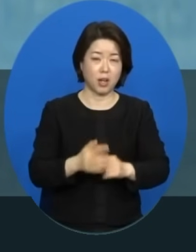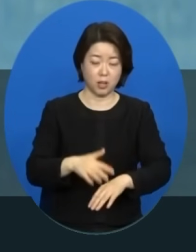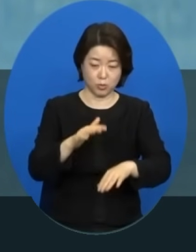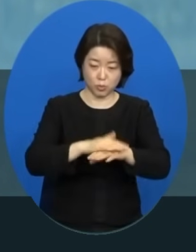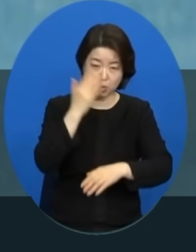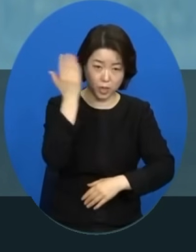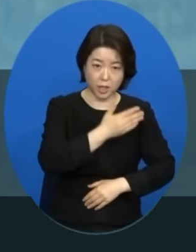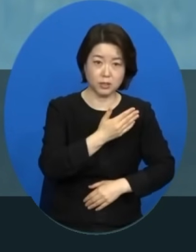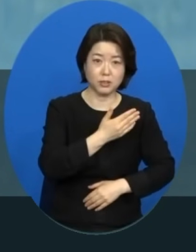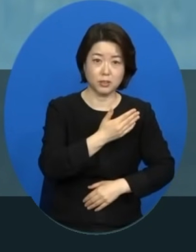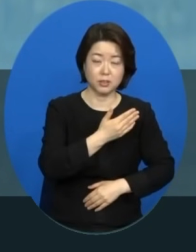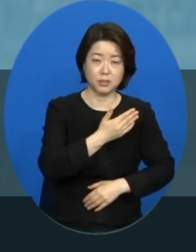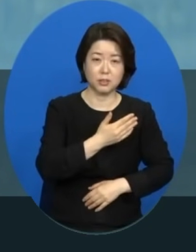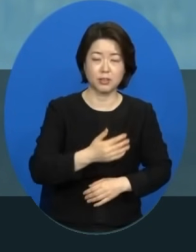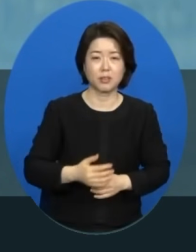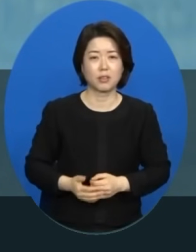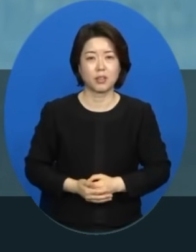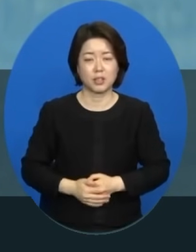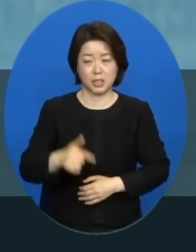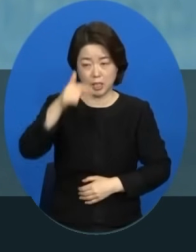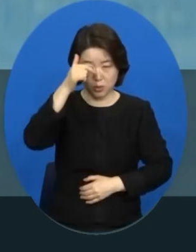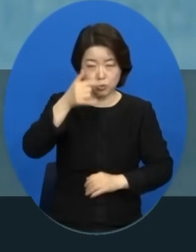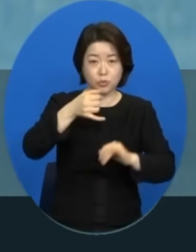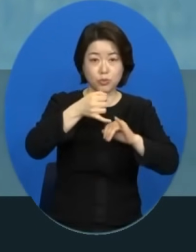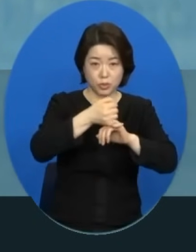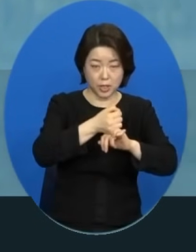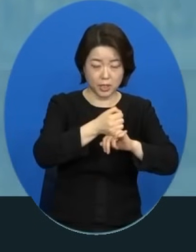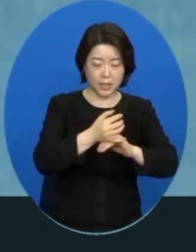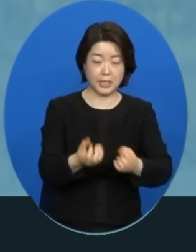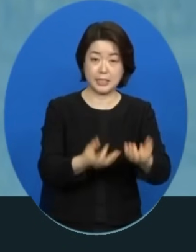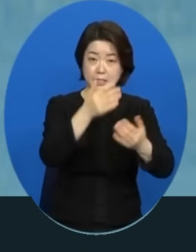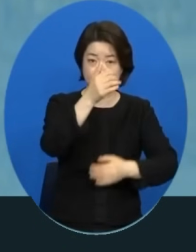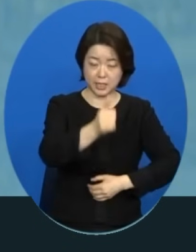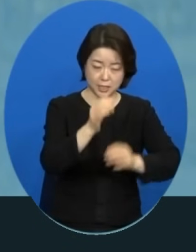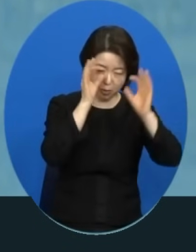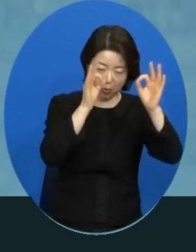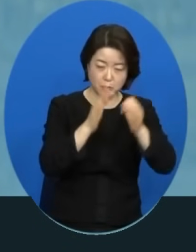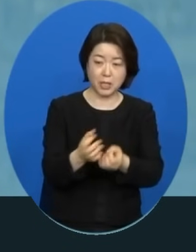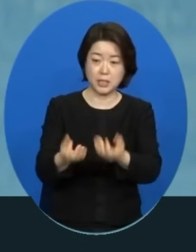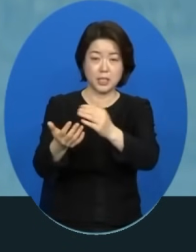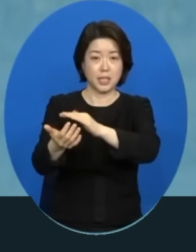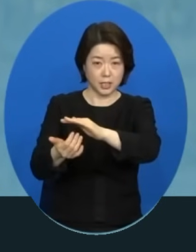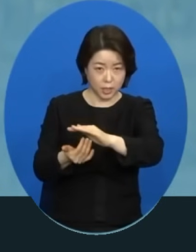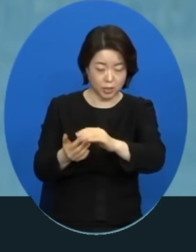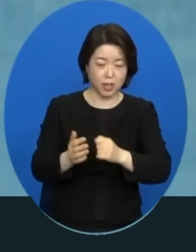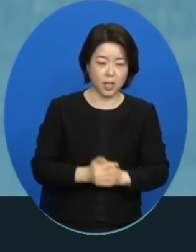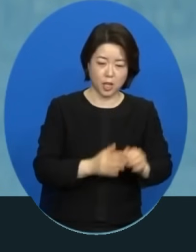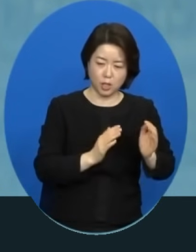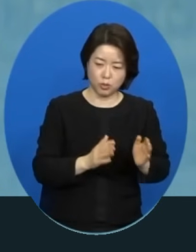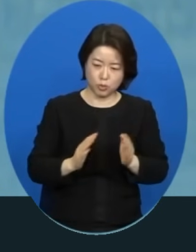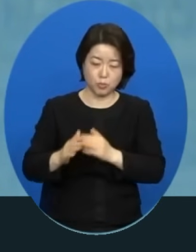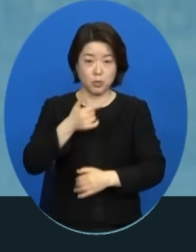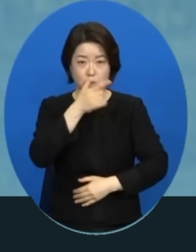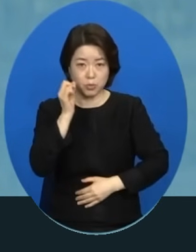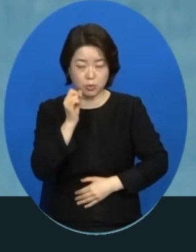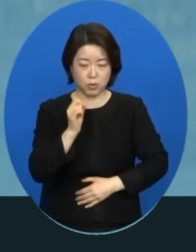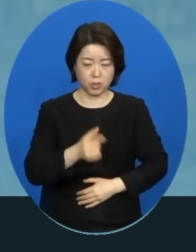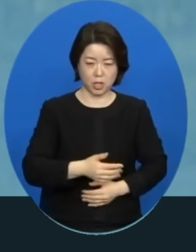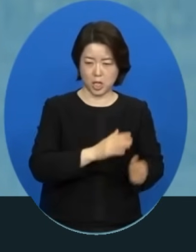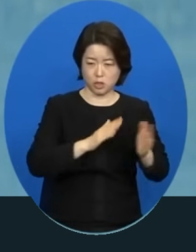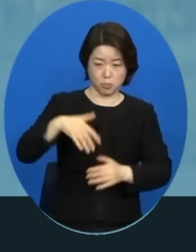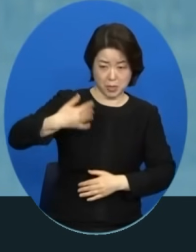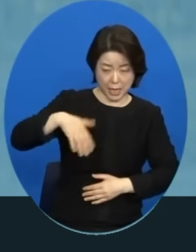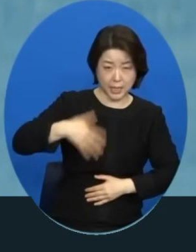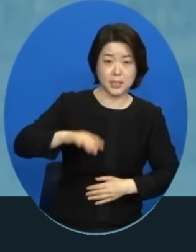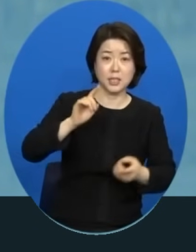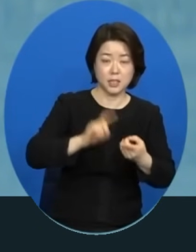하라고 했죠. 구약의 제사장이 제사를 드릴 때에 준비가 부족하거나 준비되지 않은